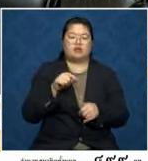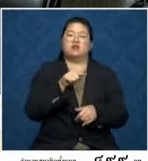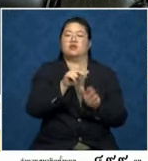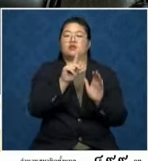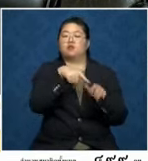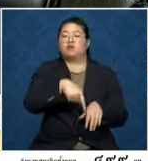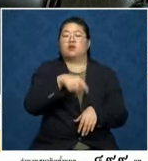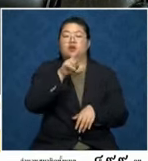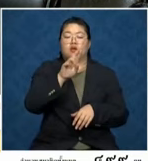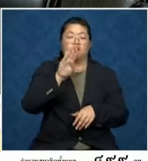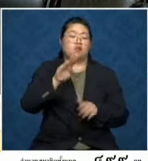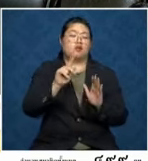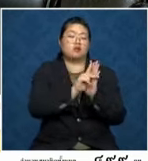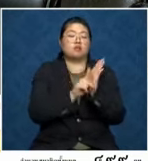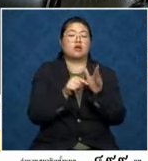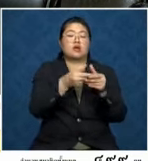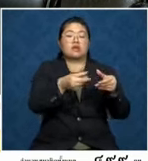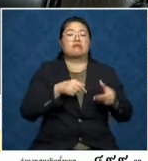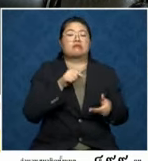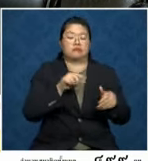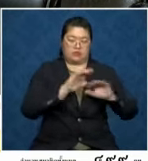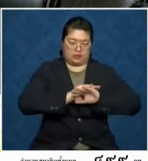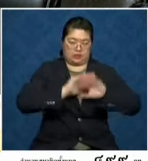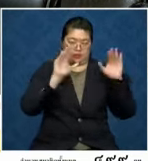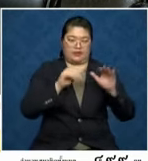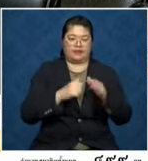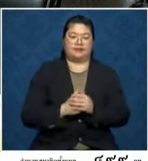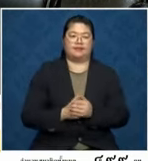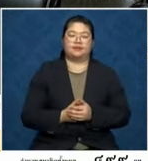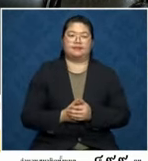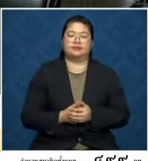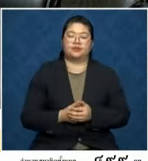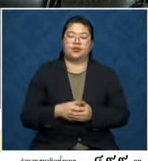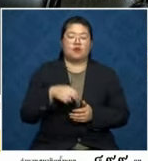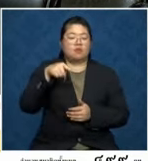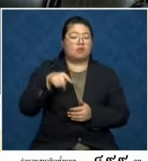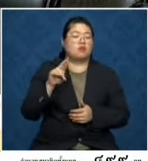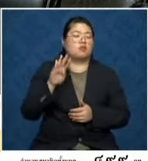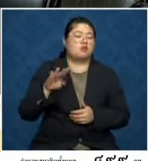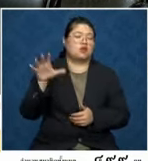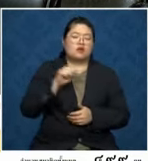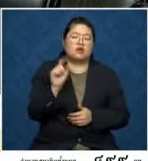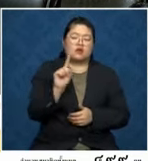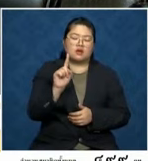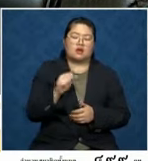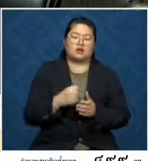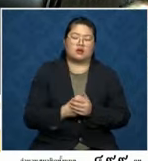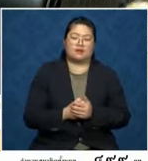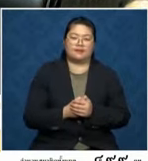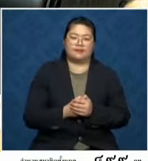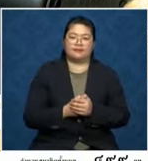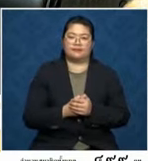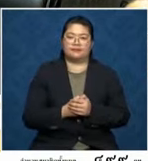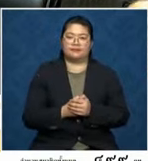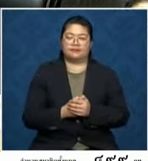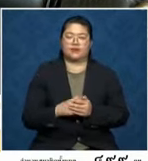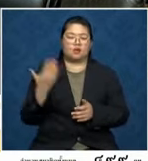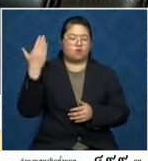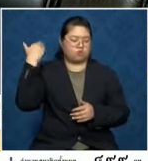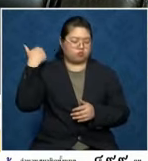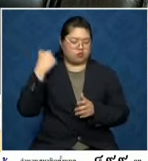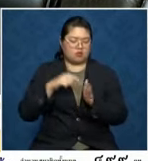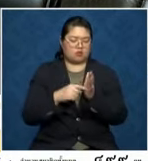พ.ร.บ.ฉบับนี้นะครับและที่มาของพ.ร.บ.ฉบับนี้นะครับหลายท่านอาจจะรู้แล้วว่าเกิดจากการเริ่มต้นในอดี